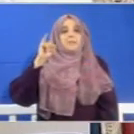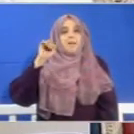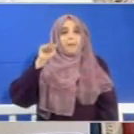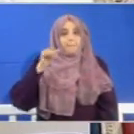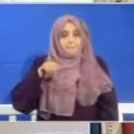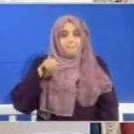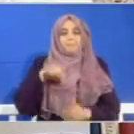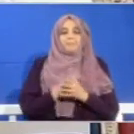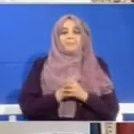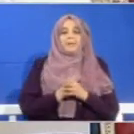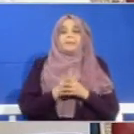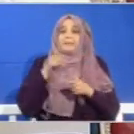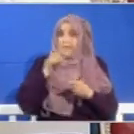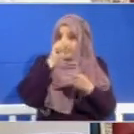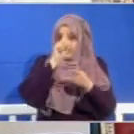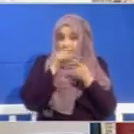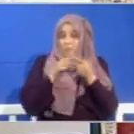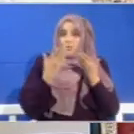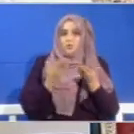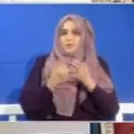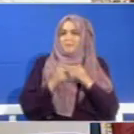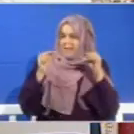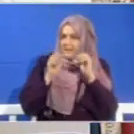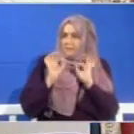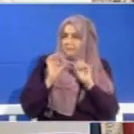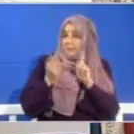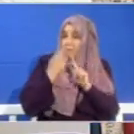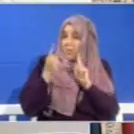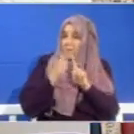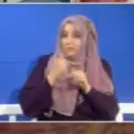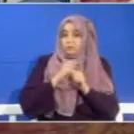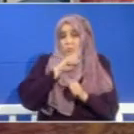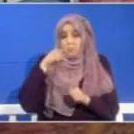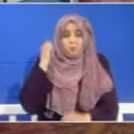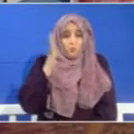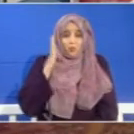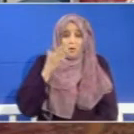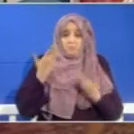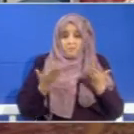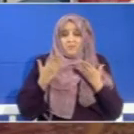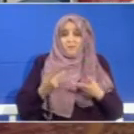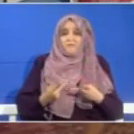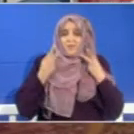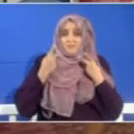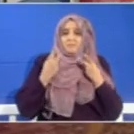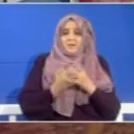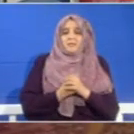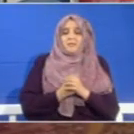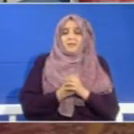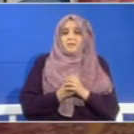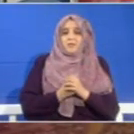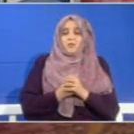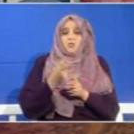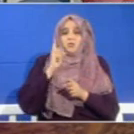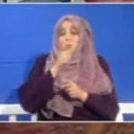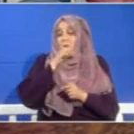عنا كل خير، حديث مهم ما أحوجنا إليه في حياتنا العامة اليوم في هذا المفهوم الكبير الواسع